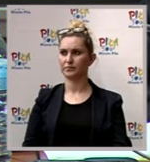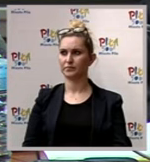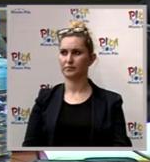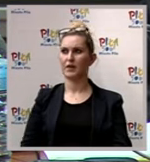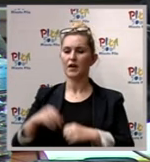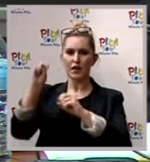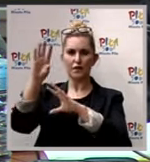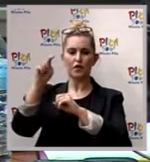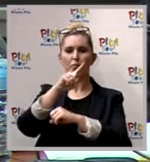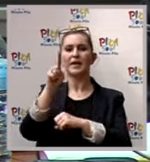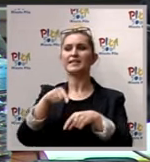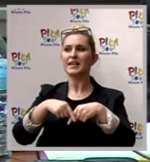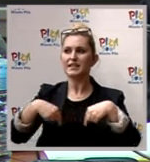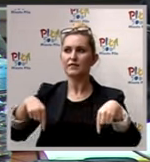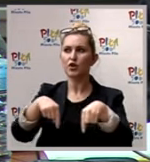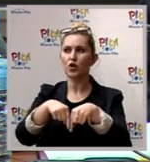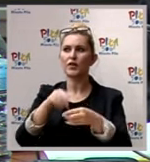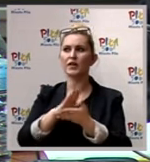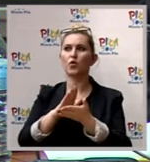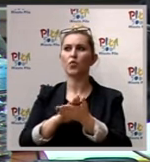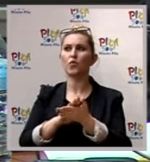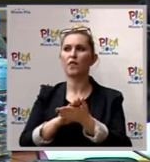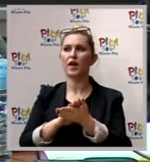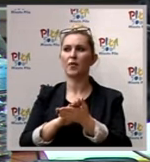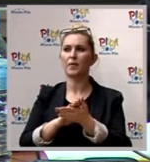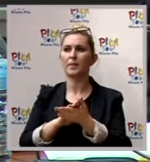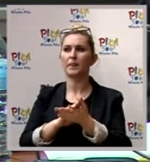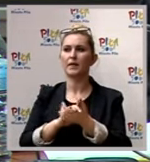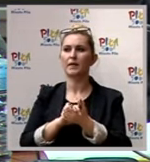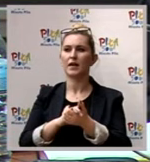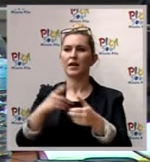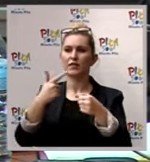385, informacja z wykonania uchwały numer